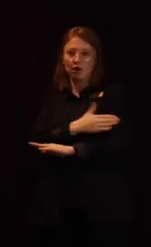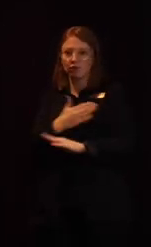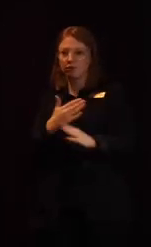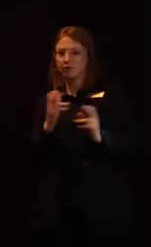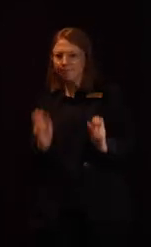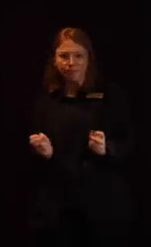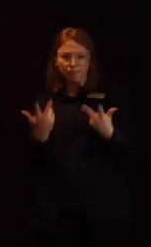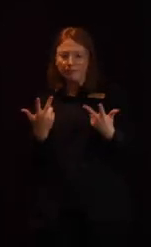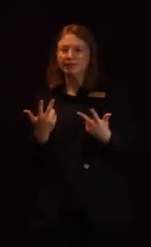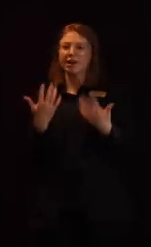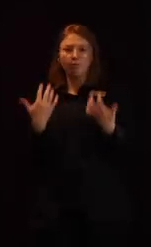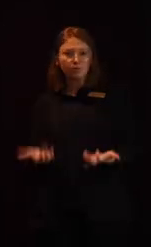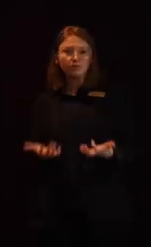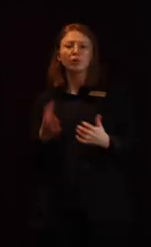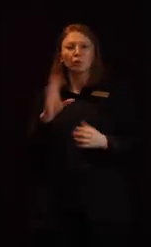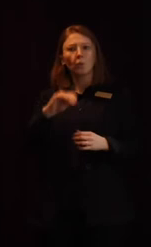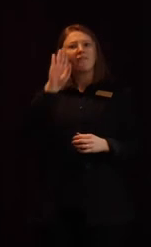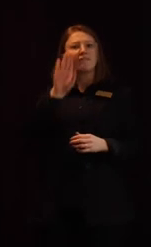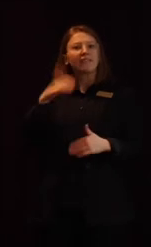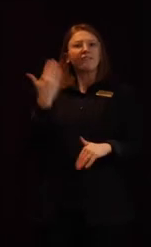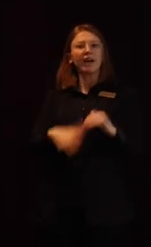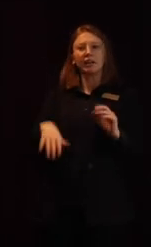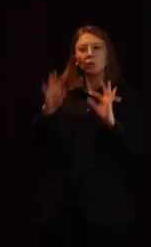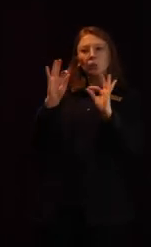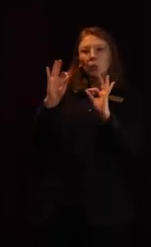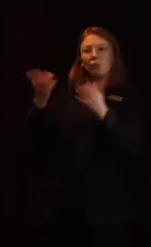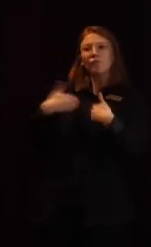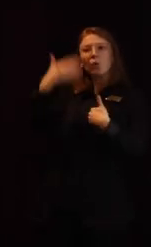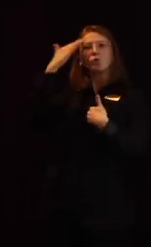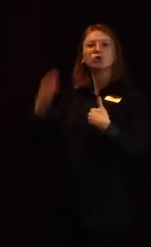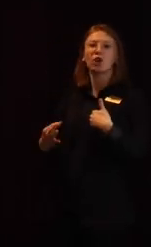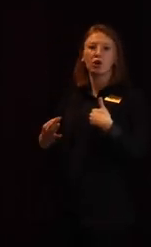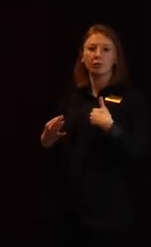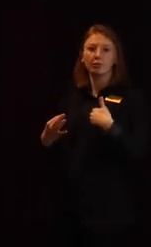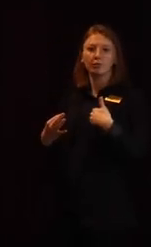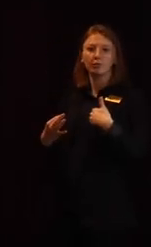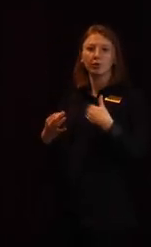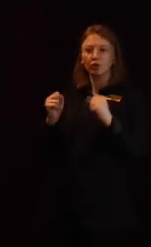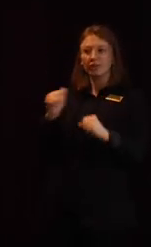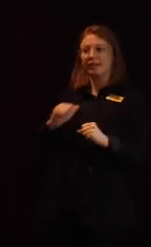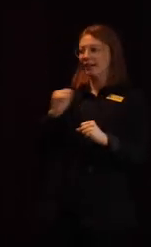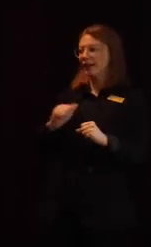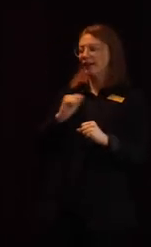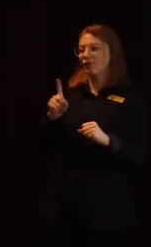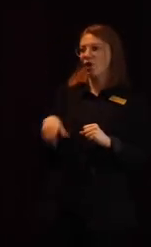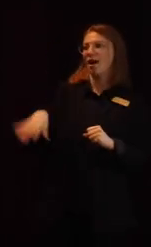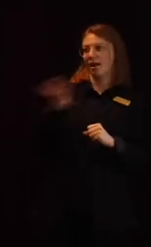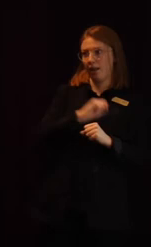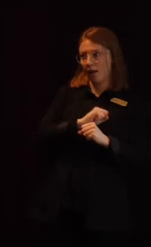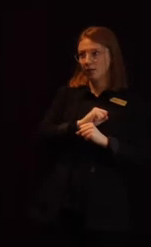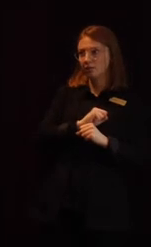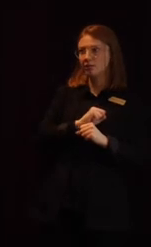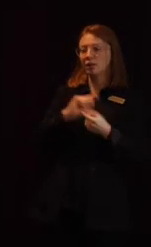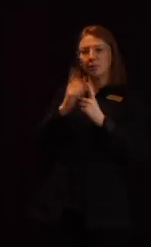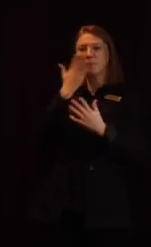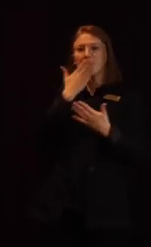jag att jag vänder mig, det finns ett samarbete och den kunskap som man har på ett håll, den är tillgänglig för alla i vården. Vi behöver